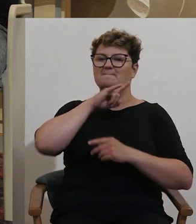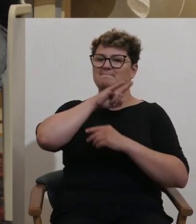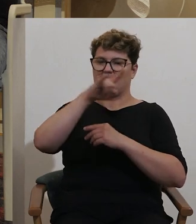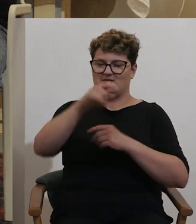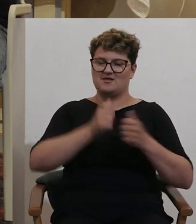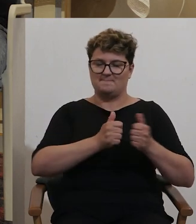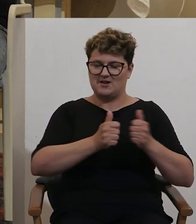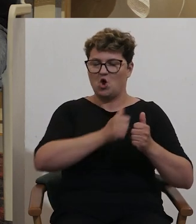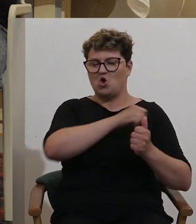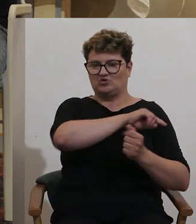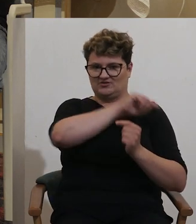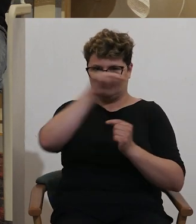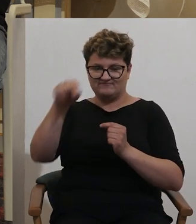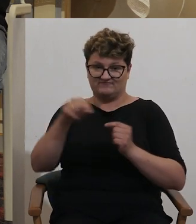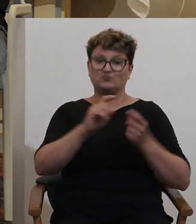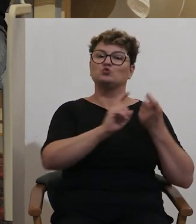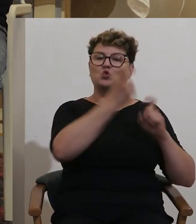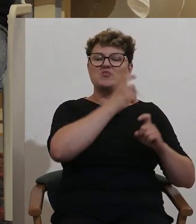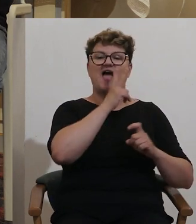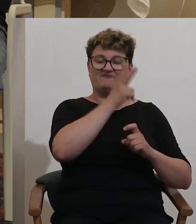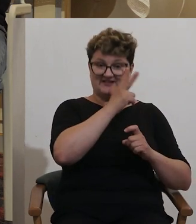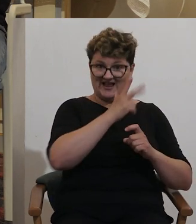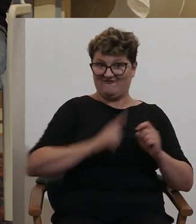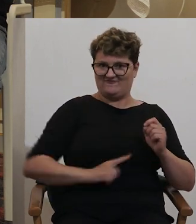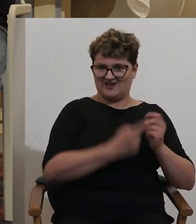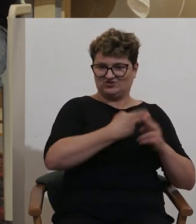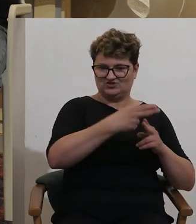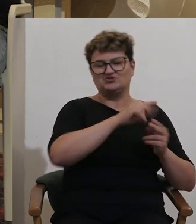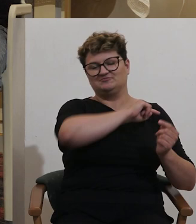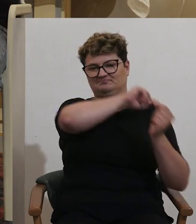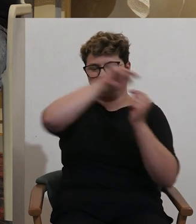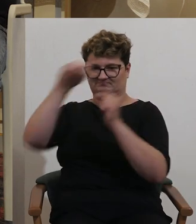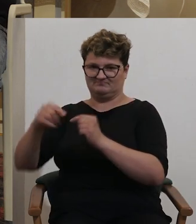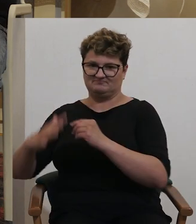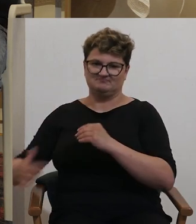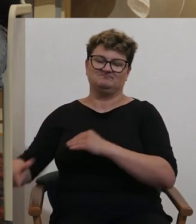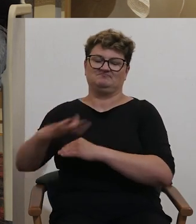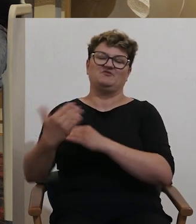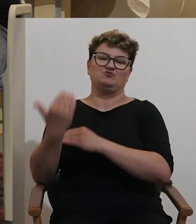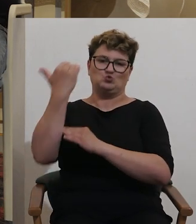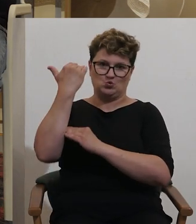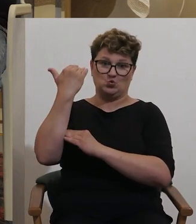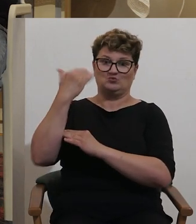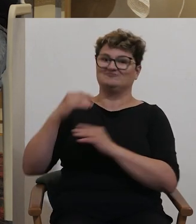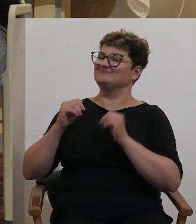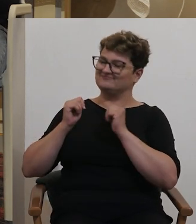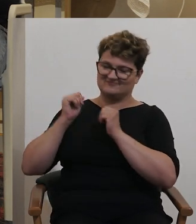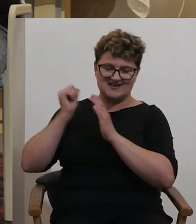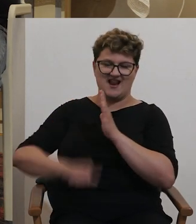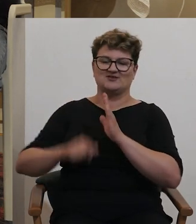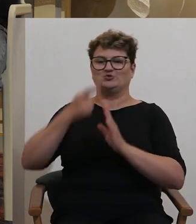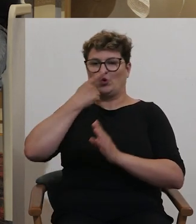francuskich, swoich pilotów z Afryki na front wschodni. I oni równocześnie z pierwszą dywizją